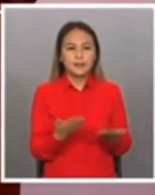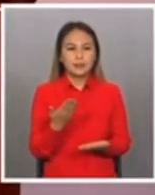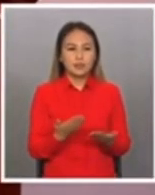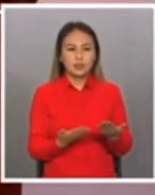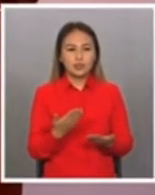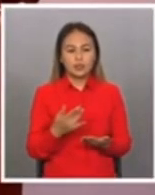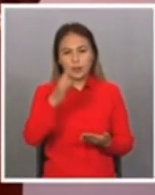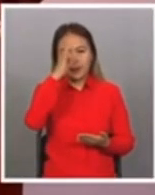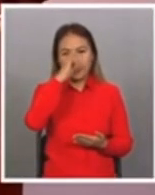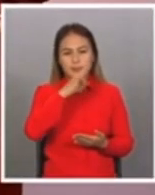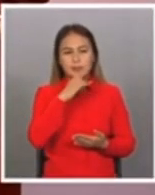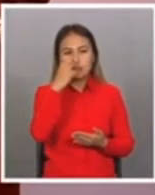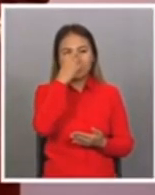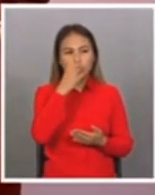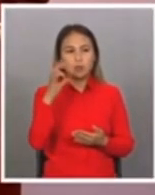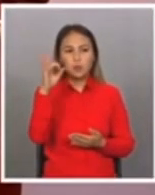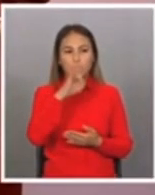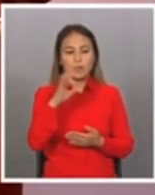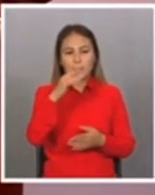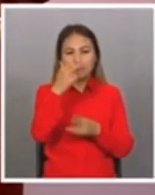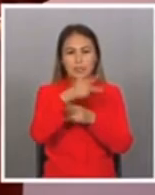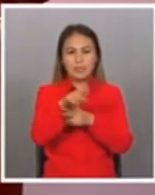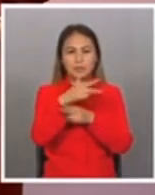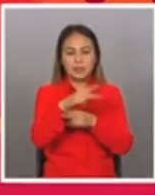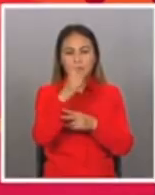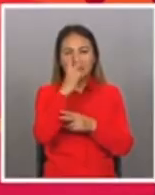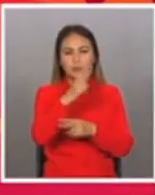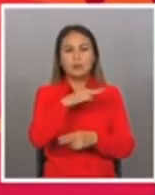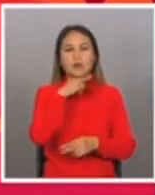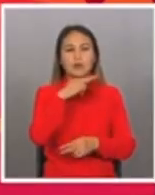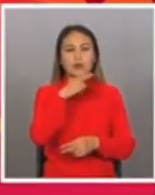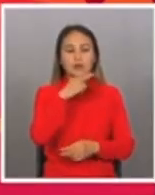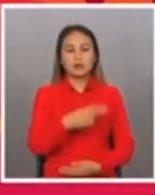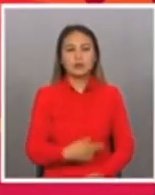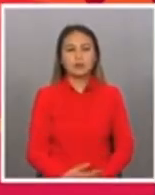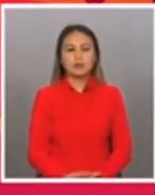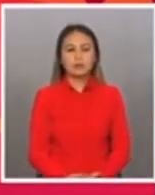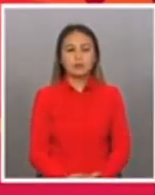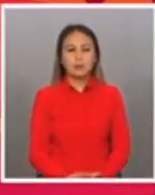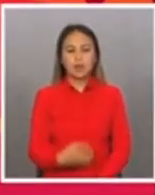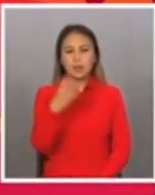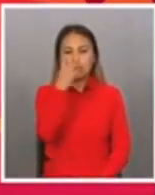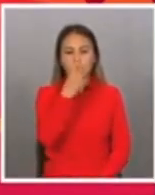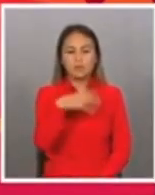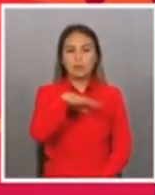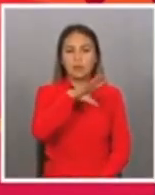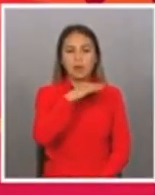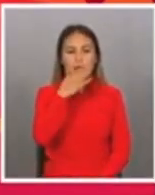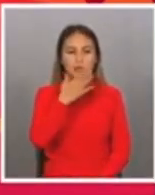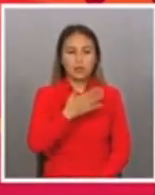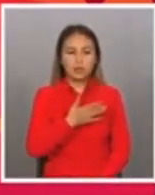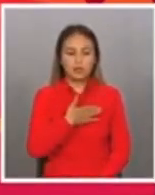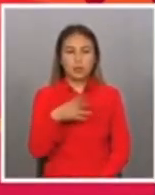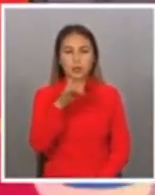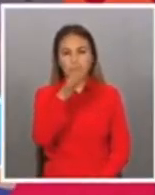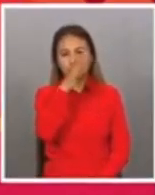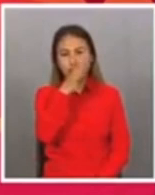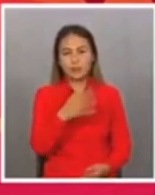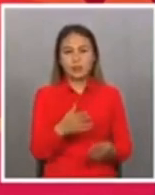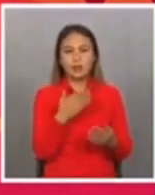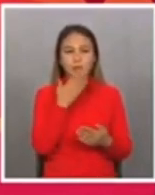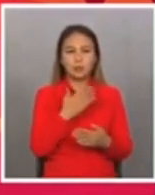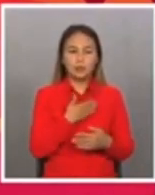қазақ циркі туралы бейне материалға назар аударыңдар. Циркті жақсы көрмейтін адам жоқ шығар. Біреулер оны сайқы мазақтары үшін жақсы